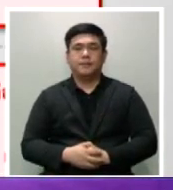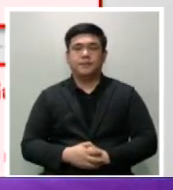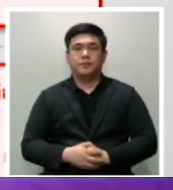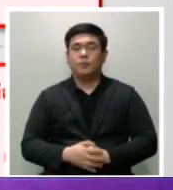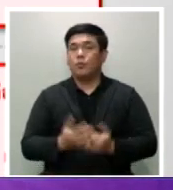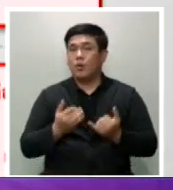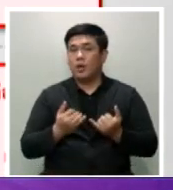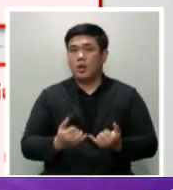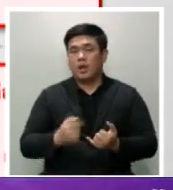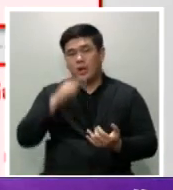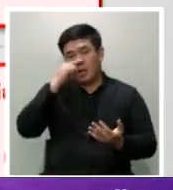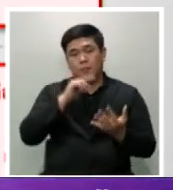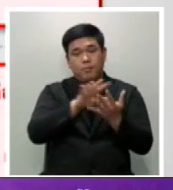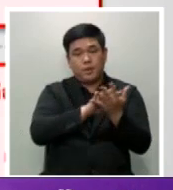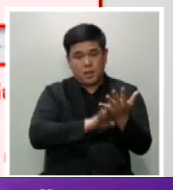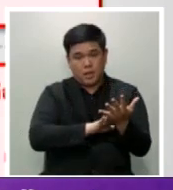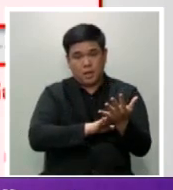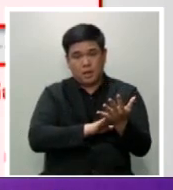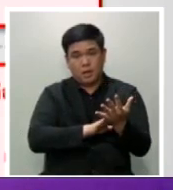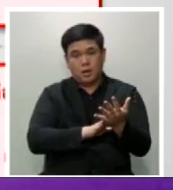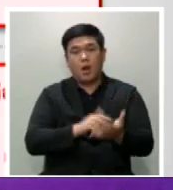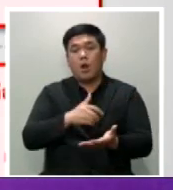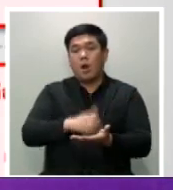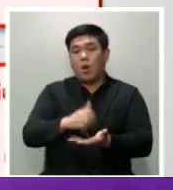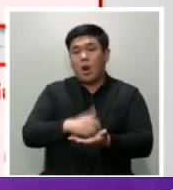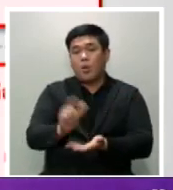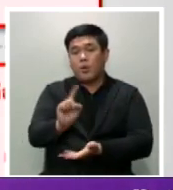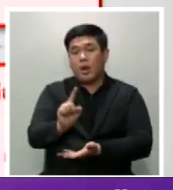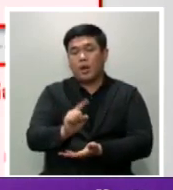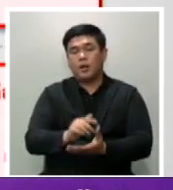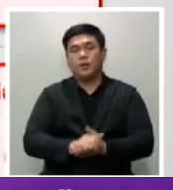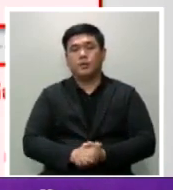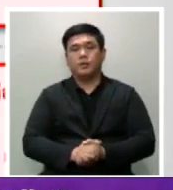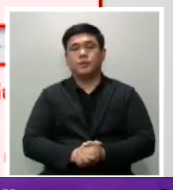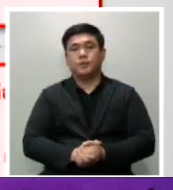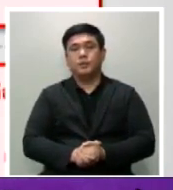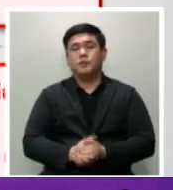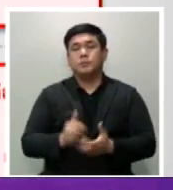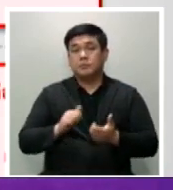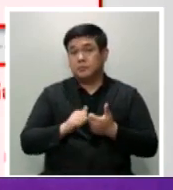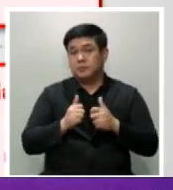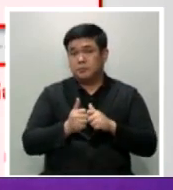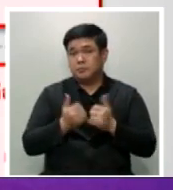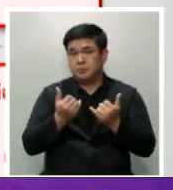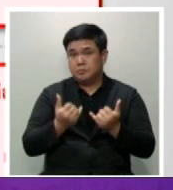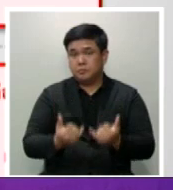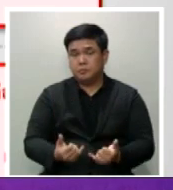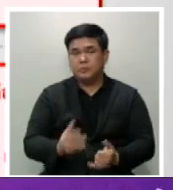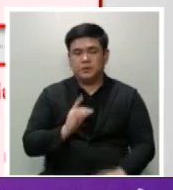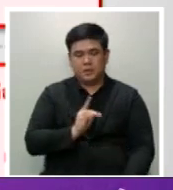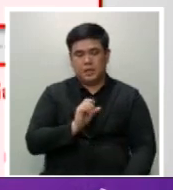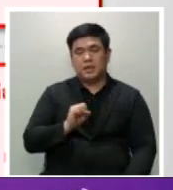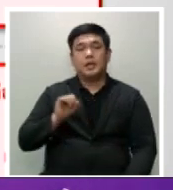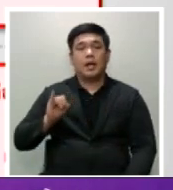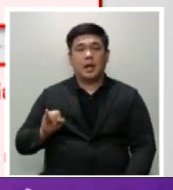จคดีในประเทศไทยเมื่อสักครู่ผมเล่าว่าคุณช้างขุนแผนเรื่องนี้นั้นมันมาถึงตอนที่ DSI